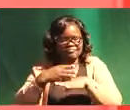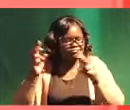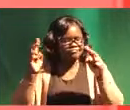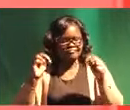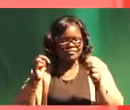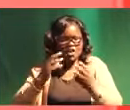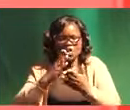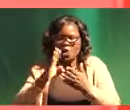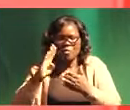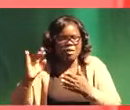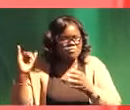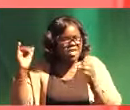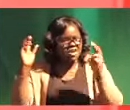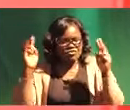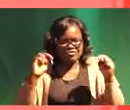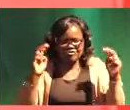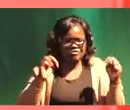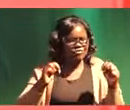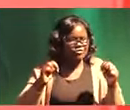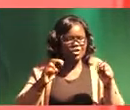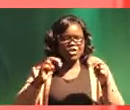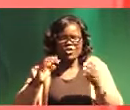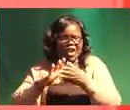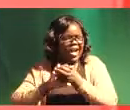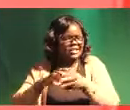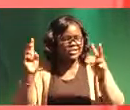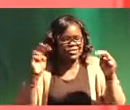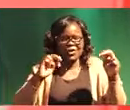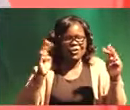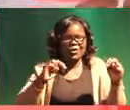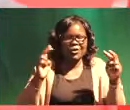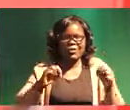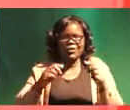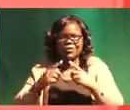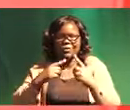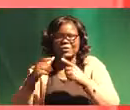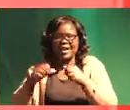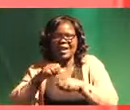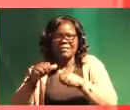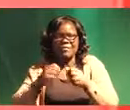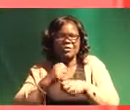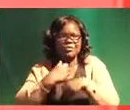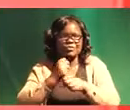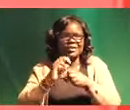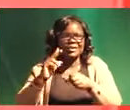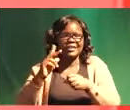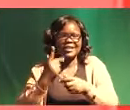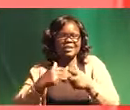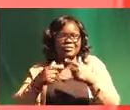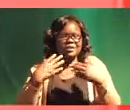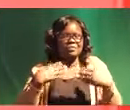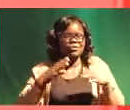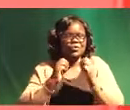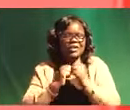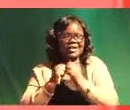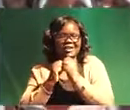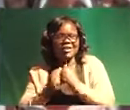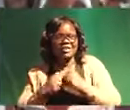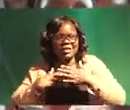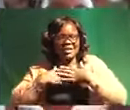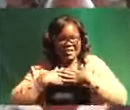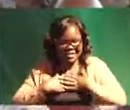hakuna BBI, hakuna handshake. Tuongee mambo ya kujenga Kenya na kuleta Wakenya wote pamoja. Kwa